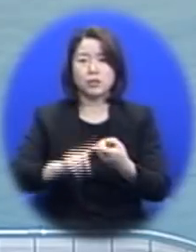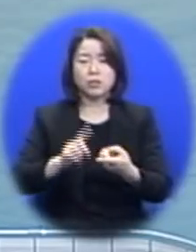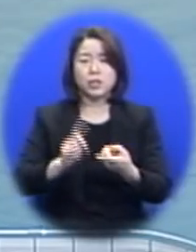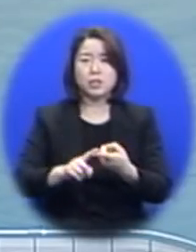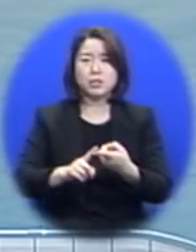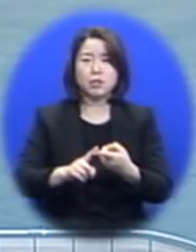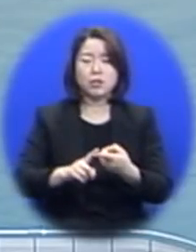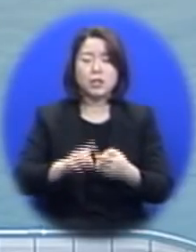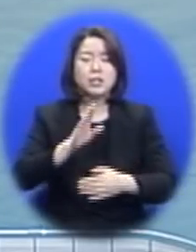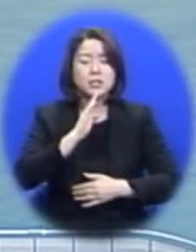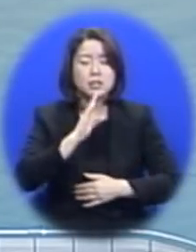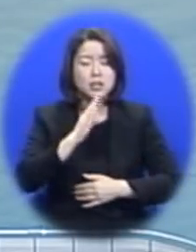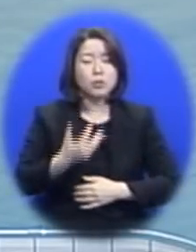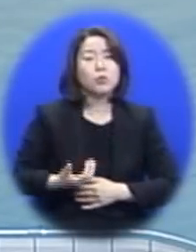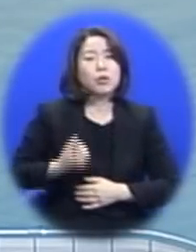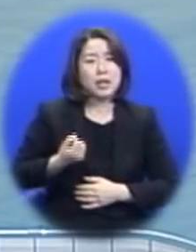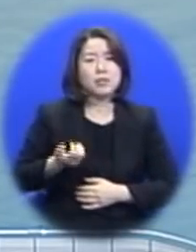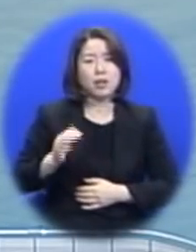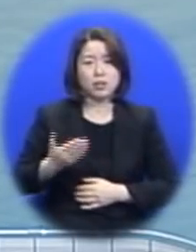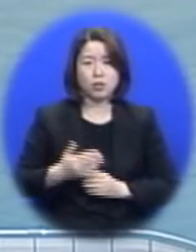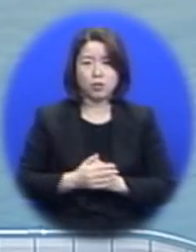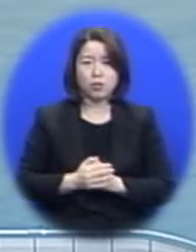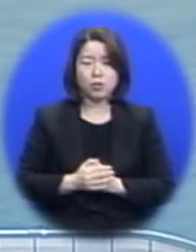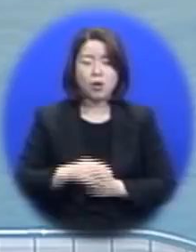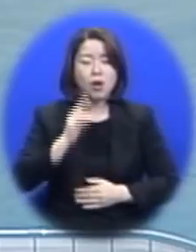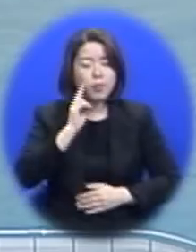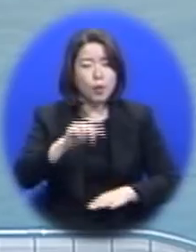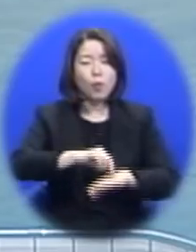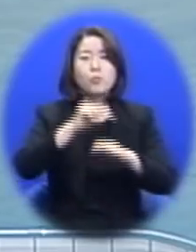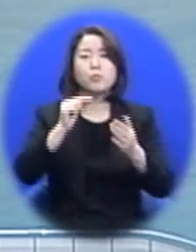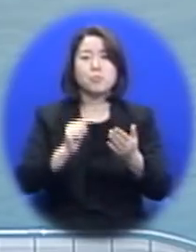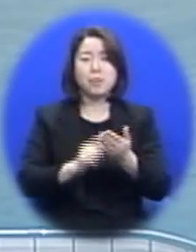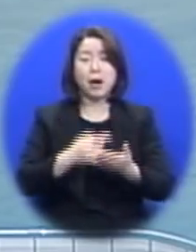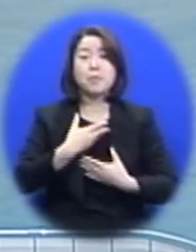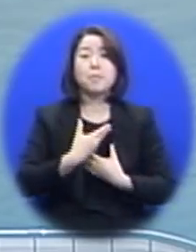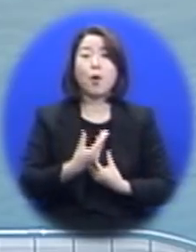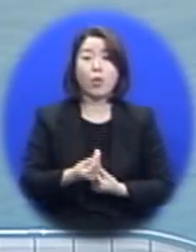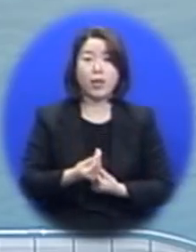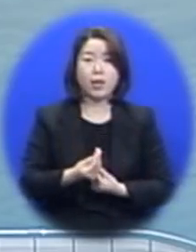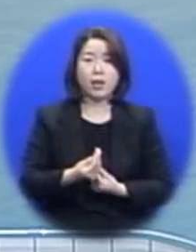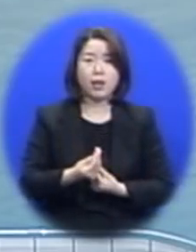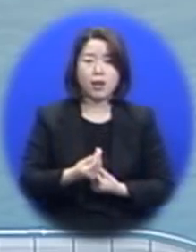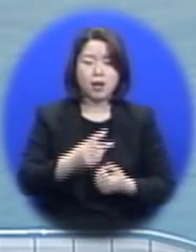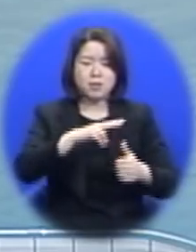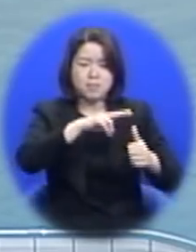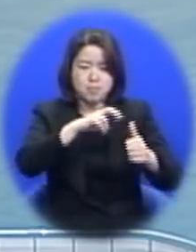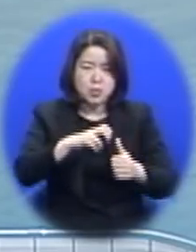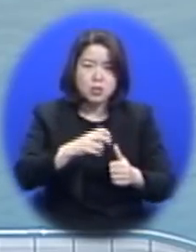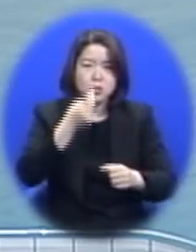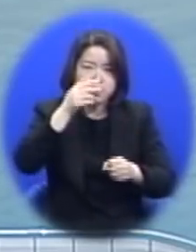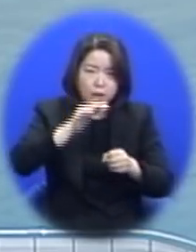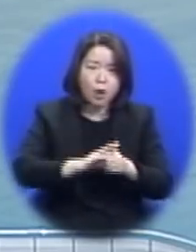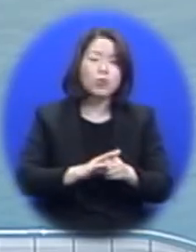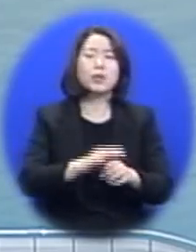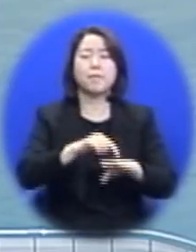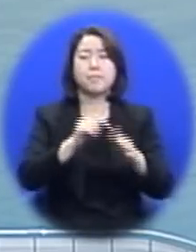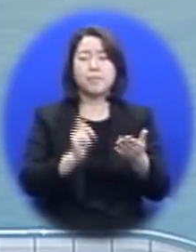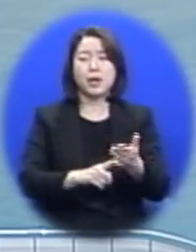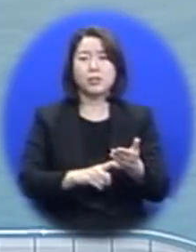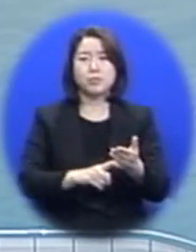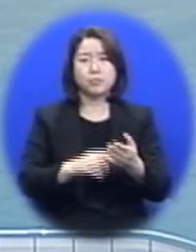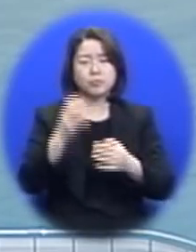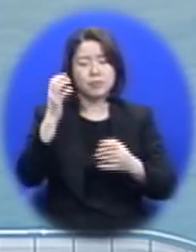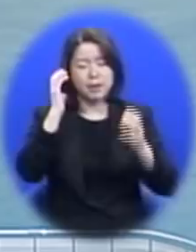일입니다. 너무너무 마음이 편안해지더라. 미운 마음, 억울한 마음, 고통스러운 마음,